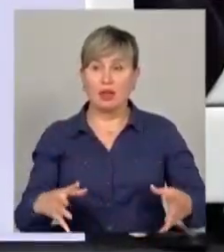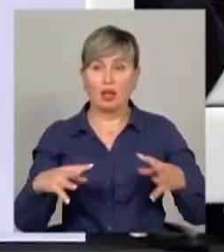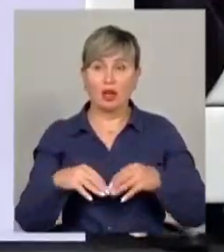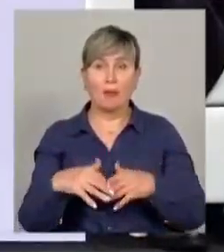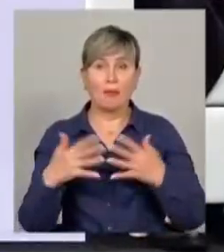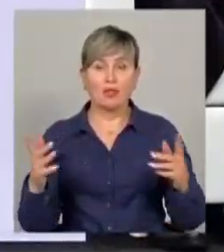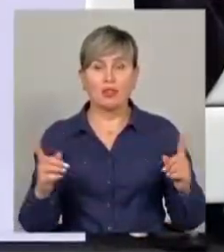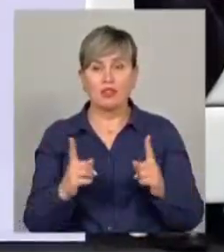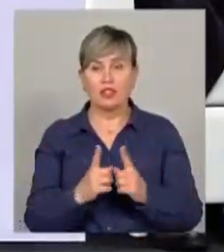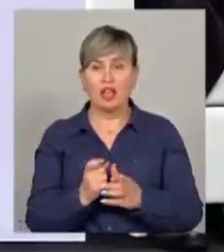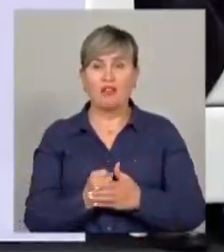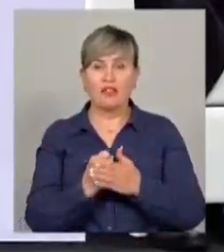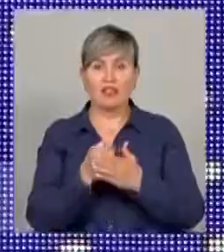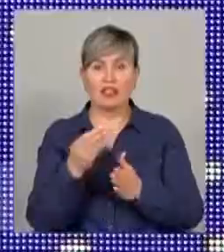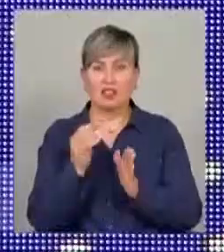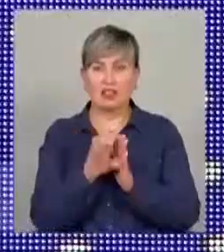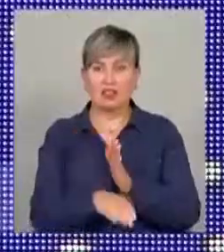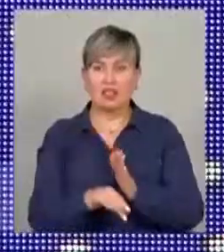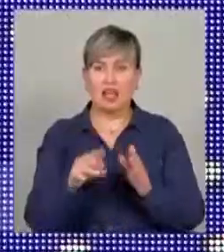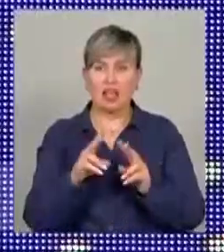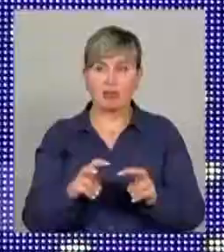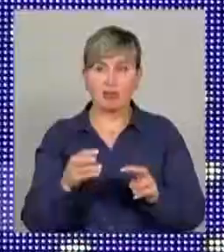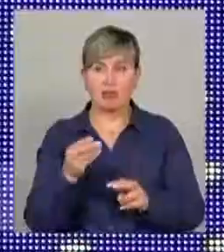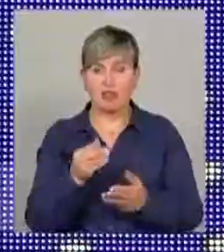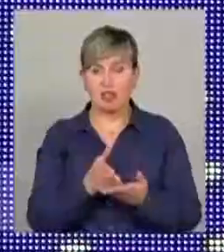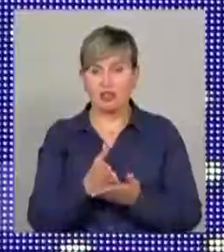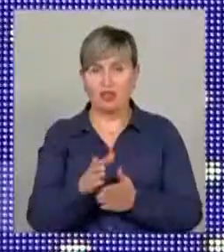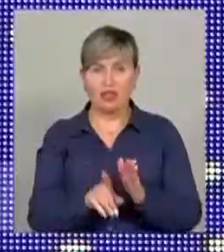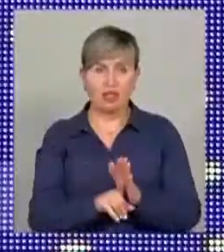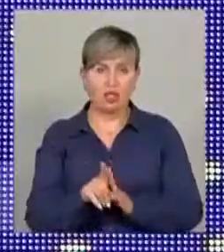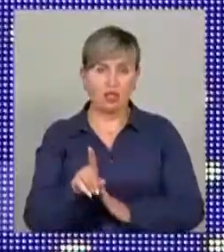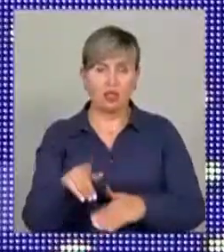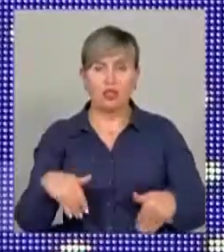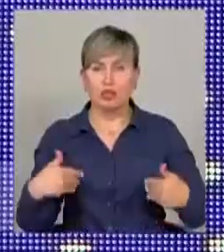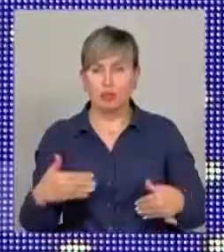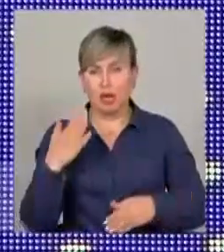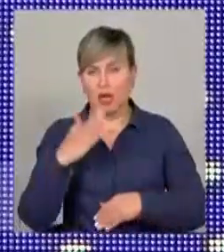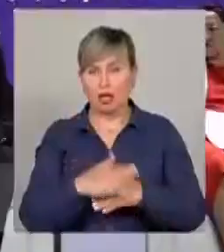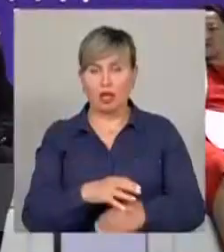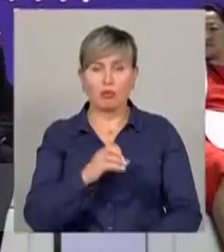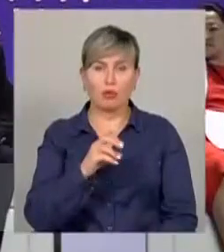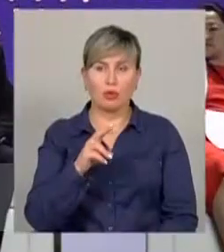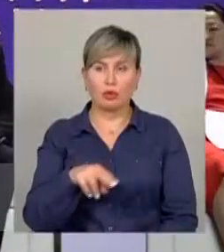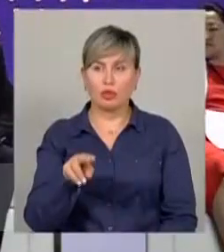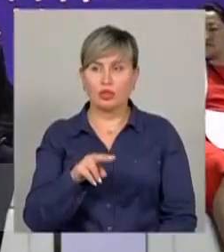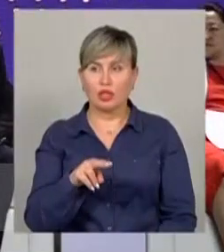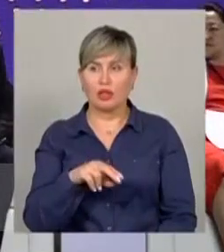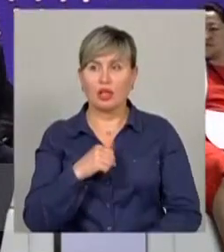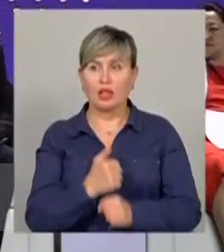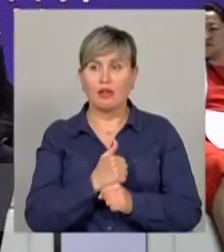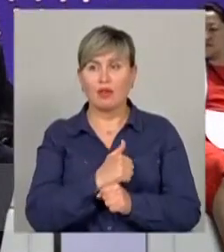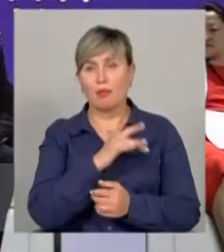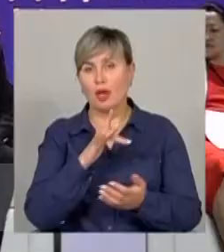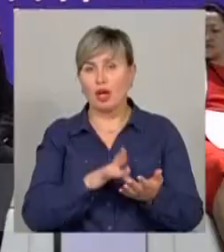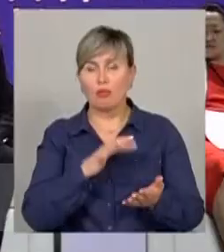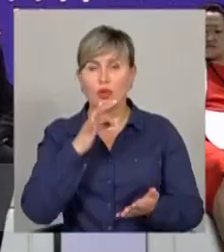Масштабная встреча авторитетных инвесторов и экспертов финансовой сферы началась с приветствия Акима Ербулата Досаева. Глава мегаполиса